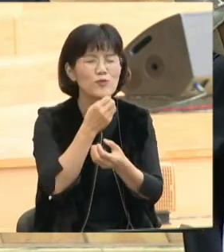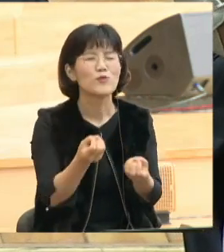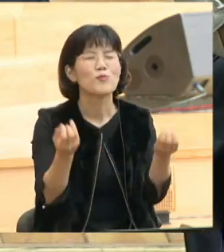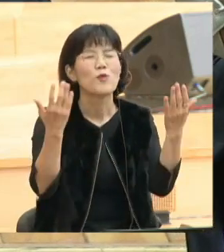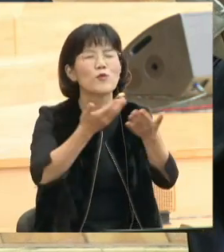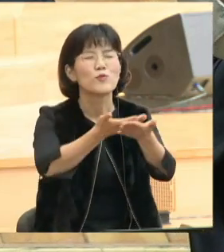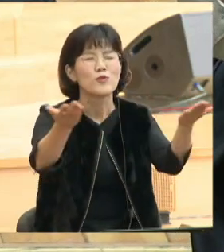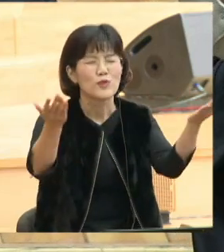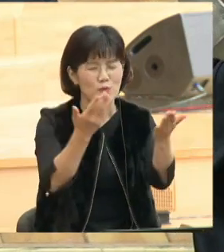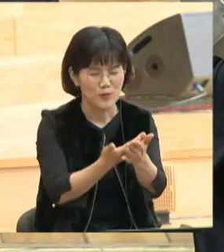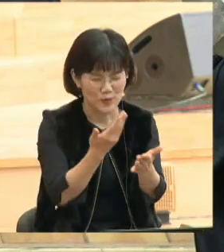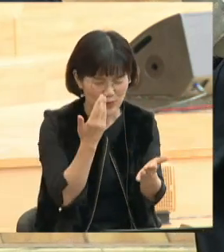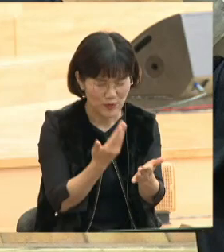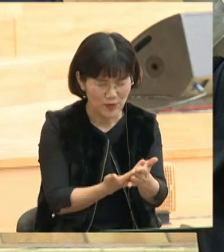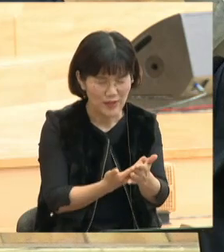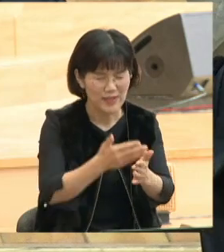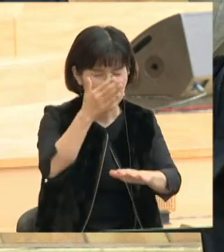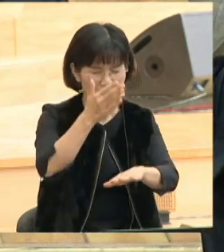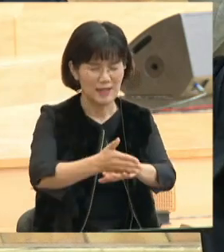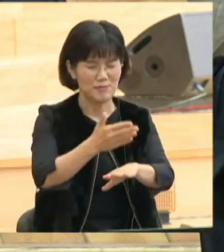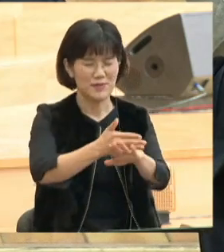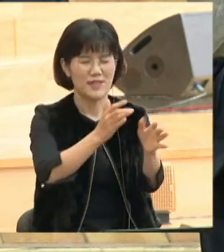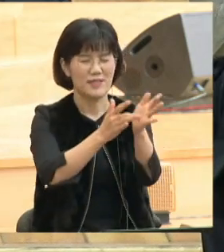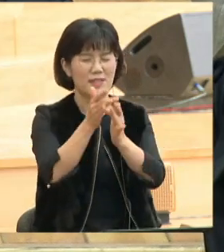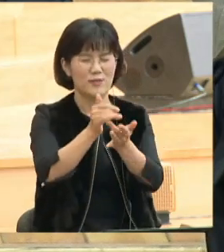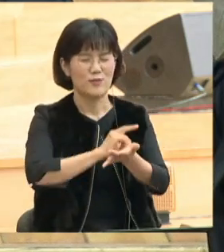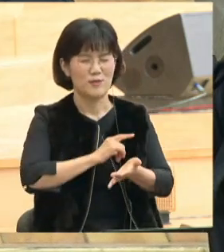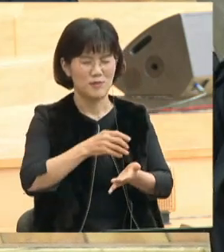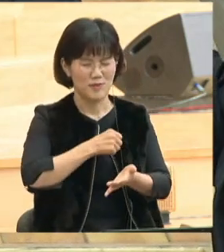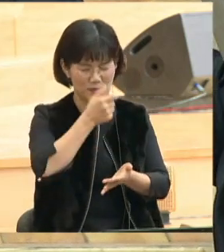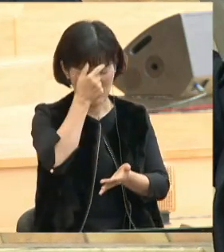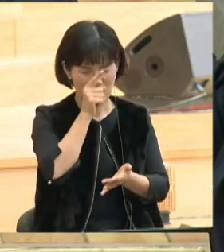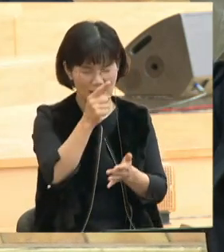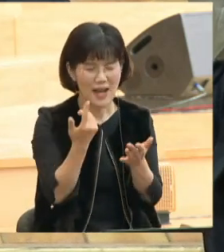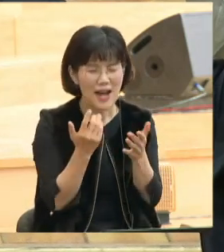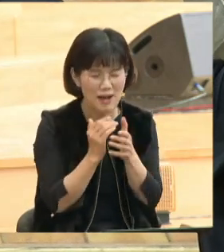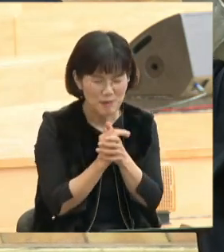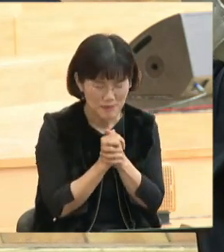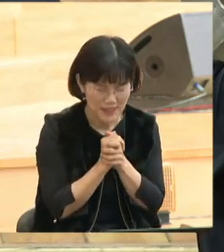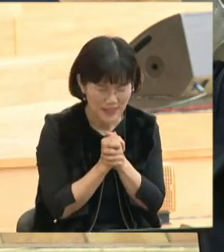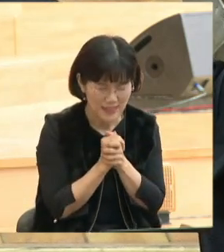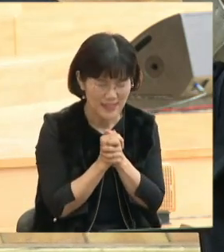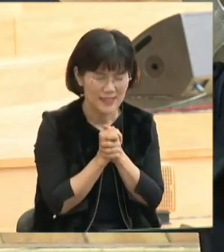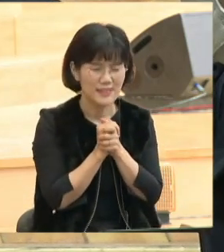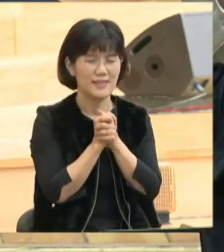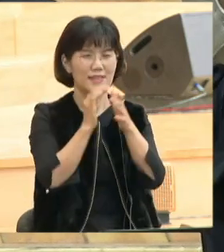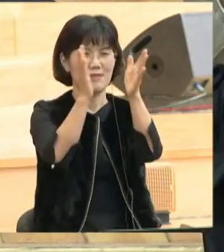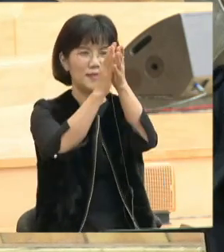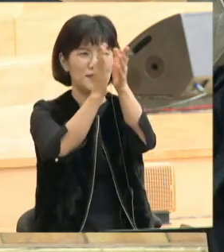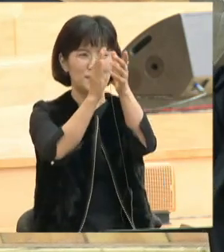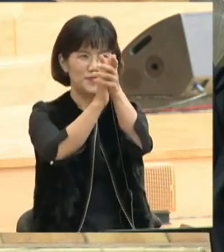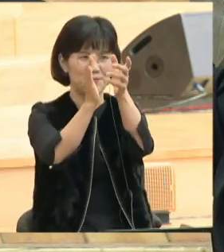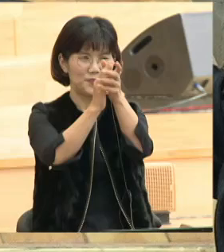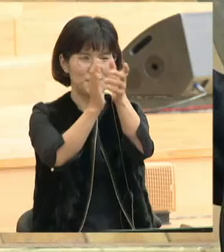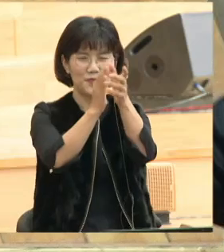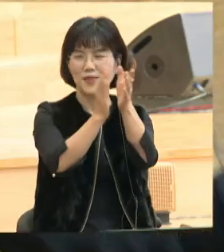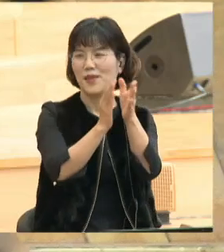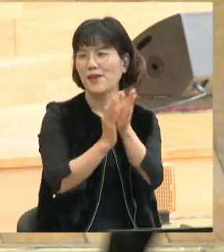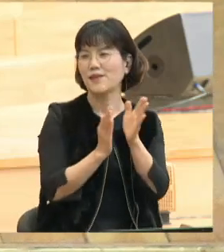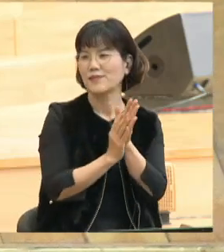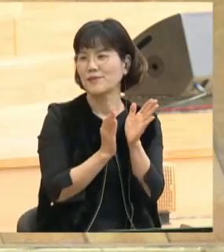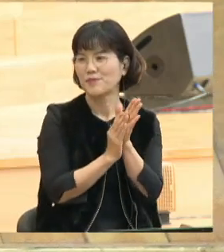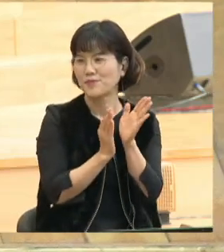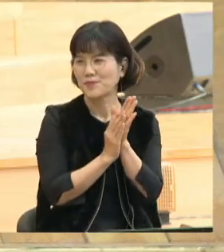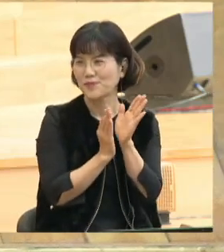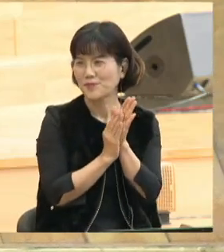축복하여 주시옵소서. 감사하고 예수님 이름으로 기도합니다. 아멘. 박수하겠습니다.